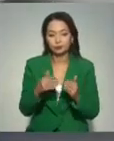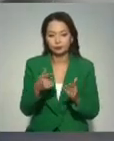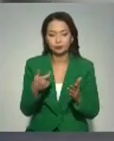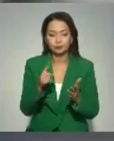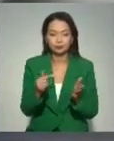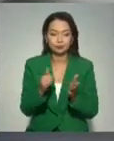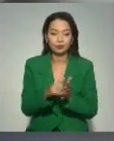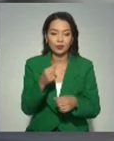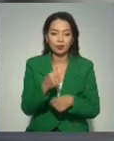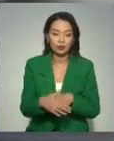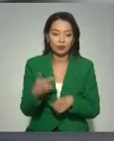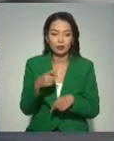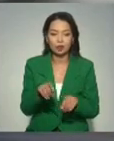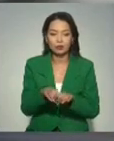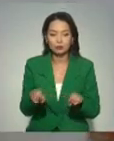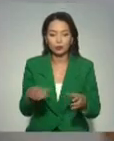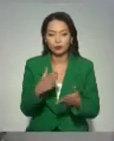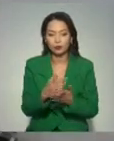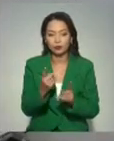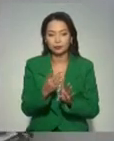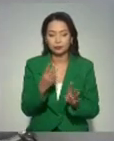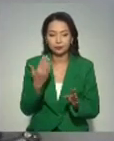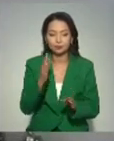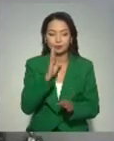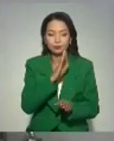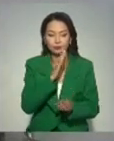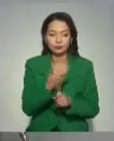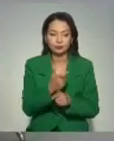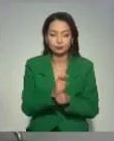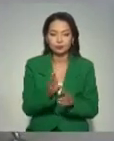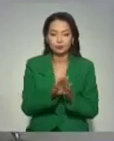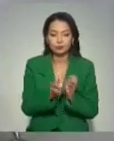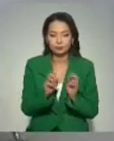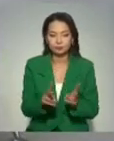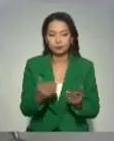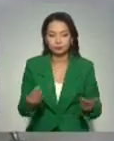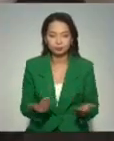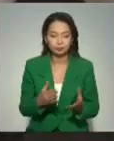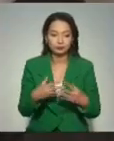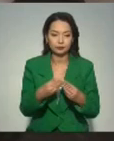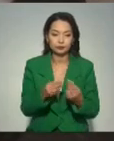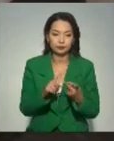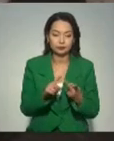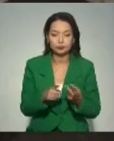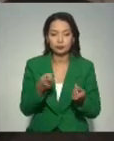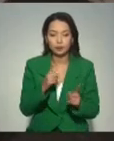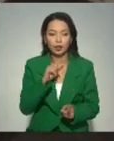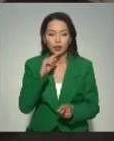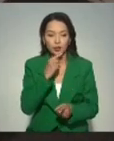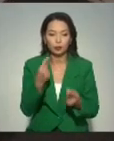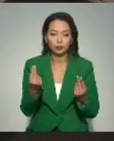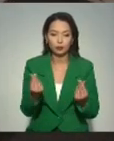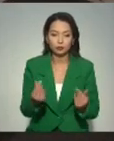к централизованному газопроводу. Во-первых, по словам женщины, это безопасно для ее семьи. А во-вторых, реальная экономия